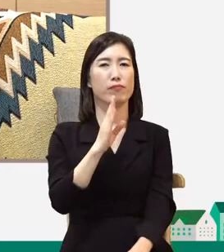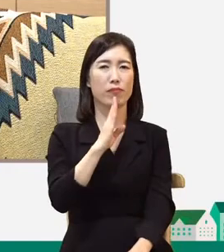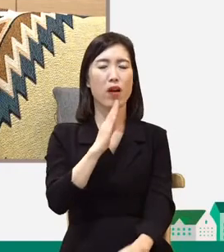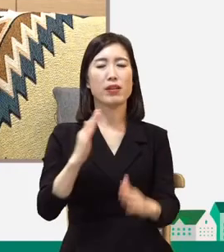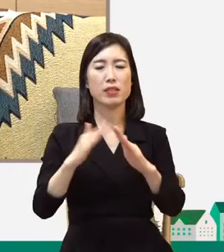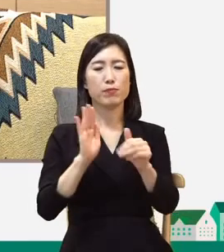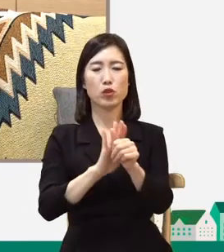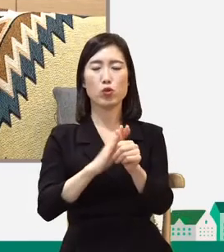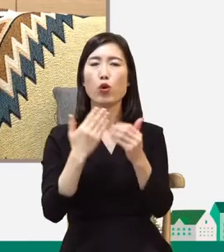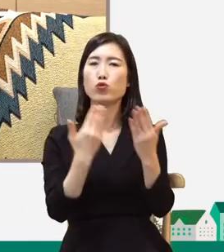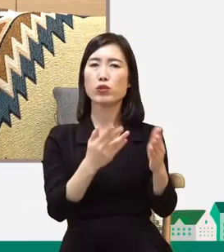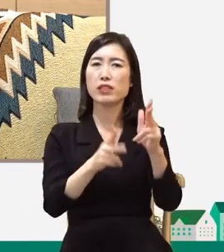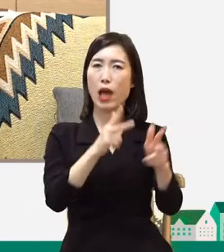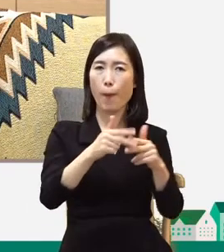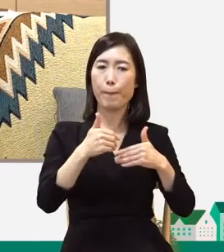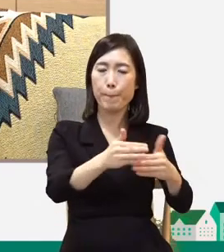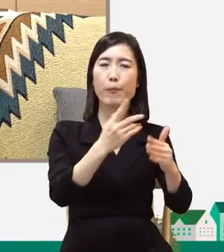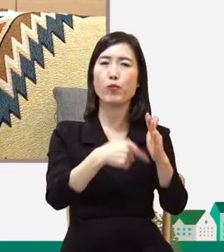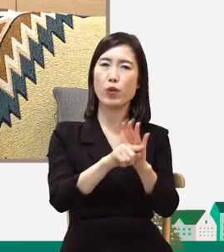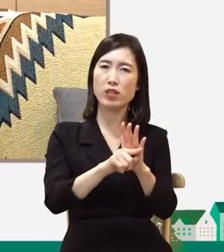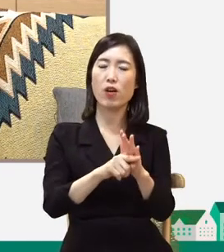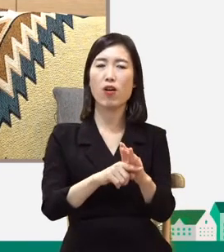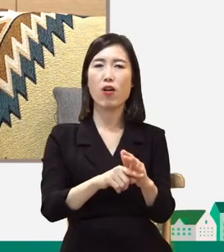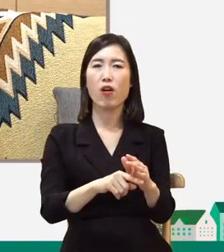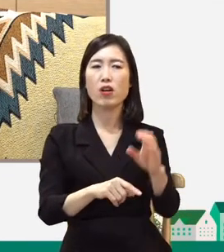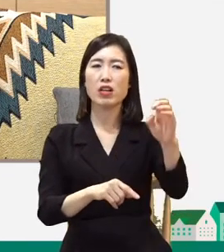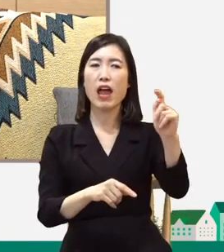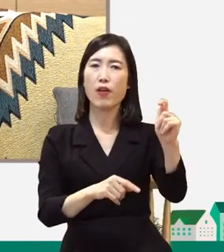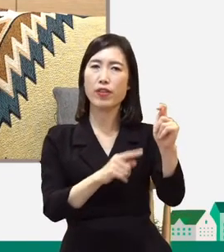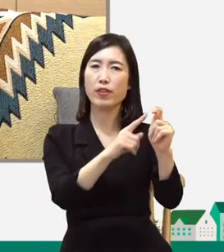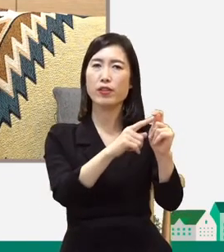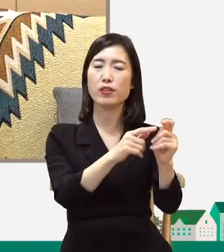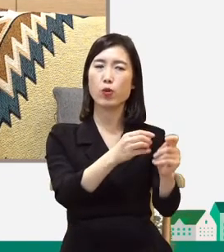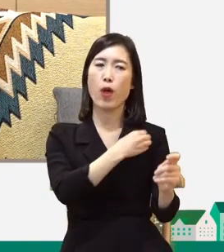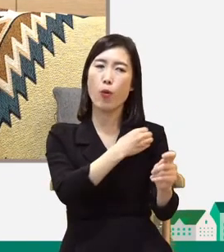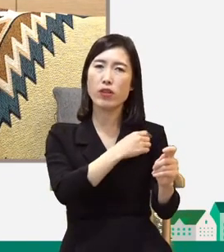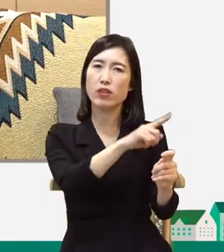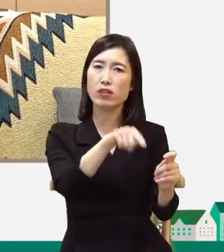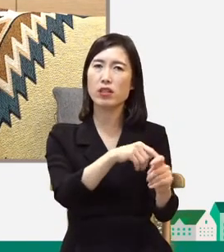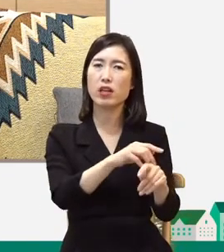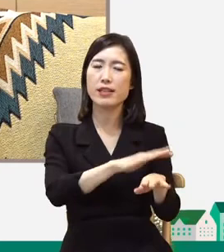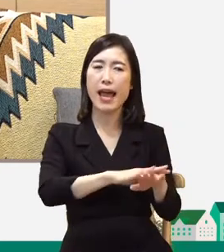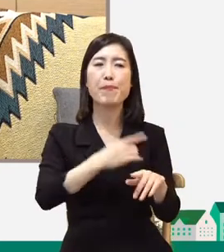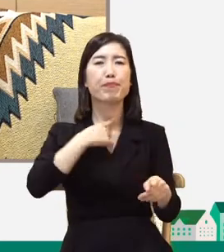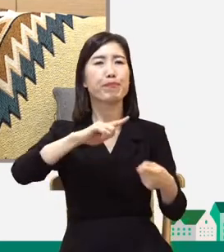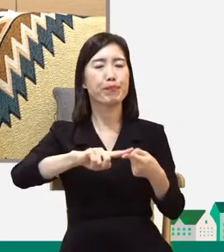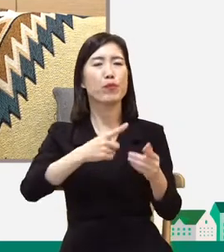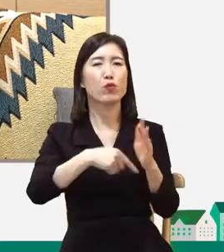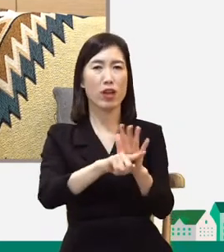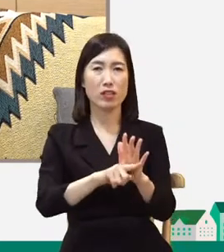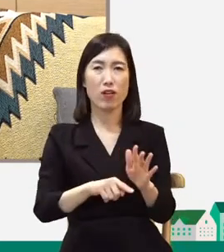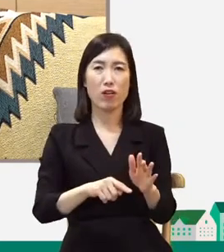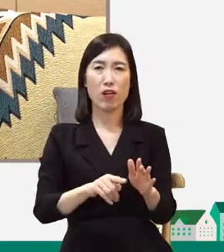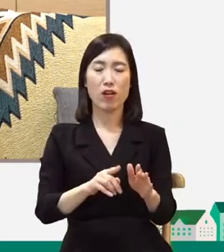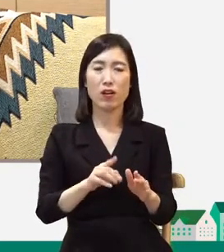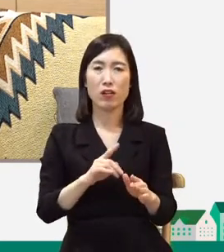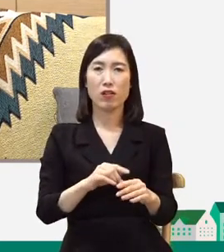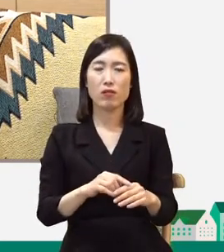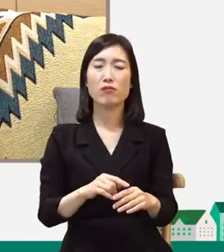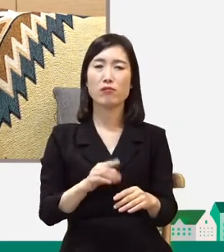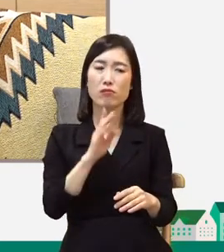그리고 지원주택을 통해서 클라이언트들이 잘 지역사회 통합을 되려면 결국은 실무자들이